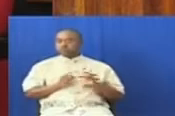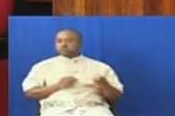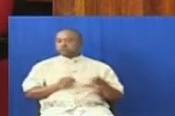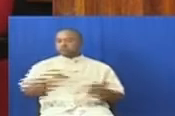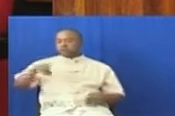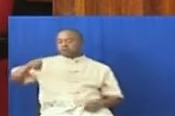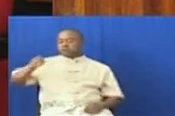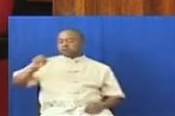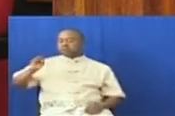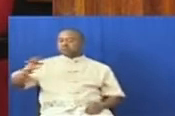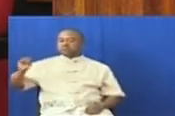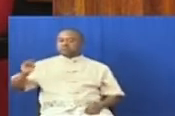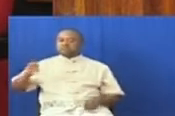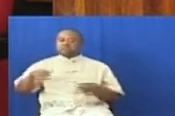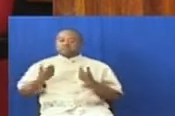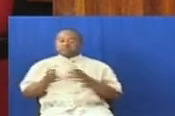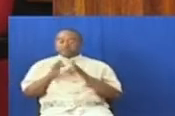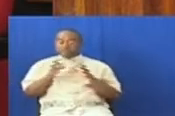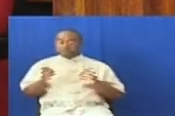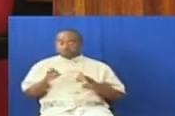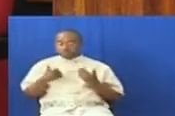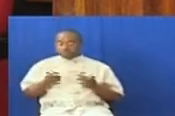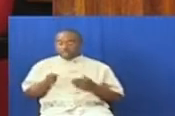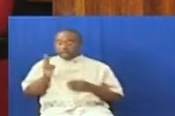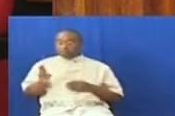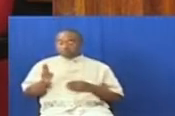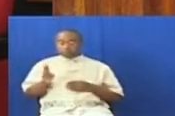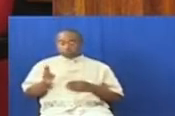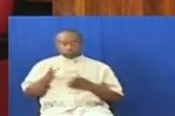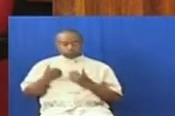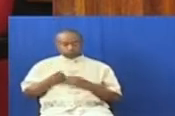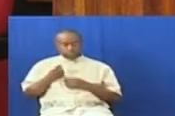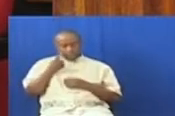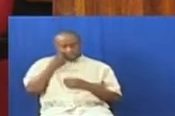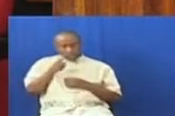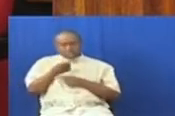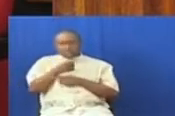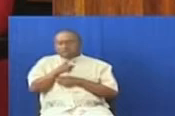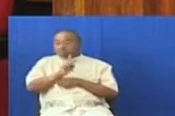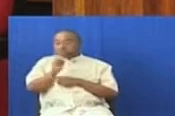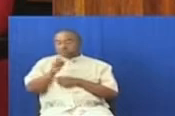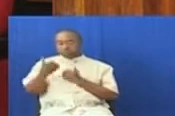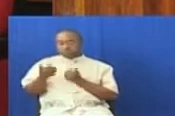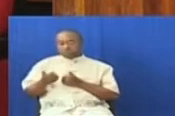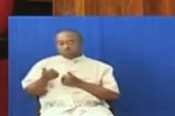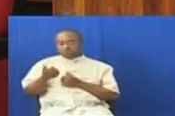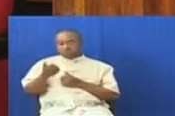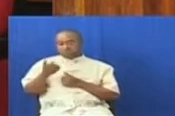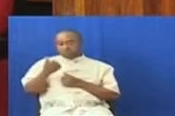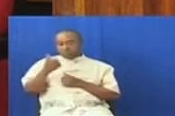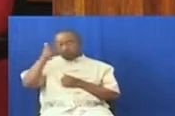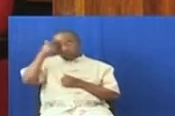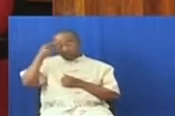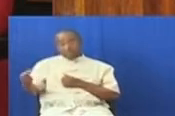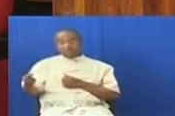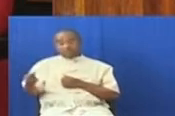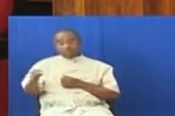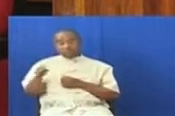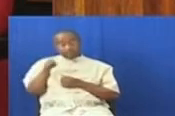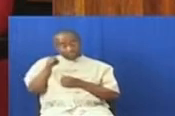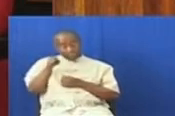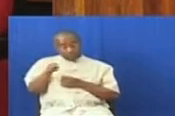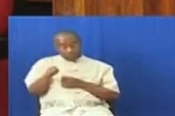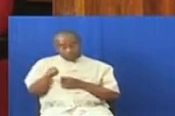vizuri halmashauri iangalie wale wote ambao sio waadilifu wanayetumia hizi posi kwa ajili ya kujinufaisha